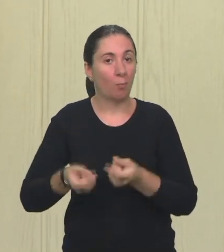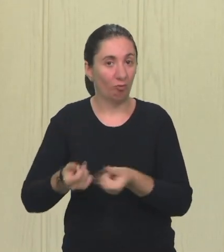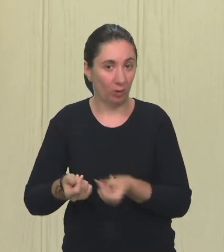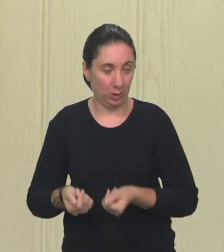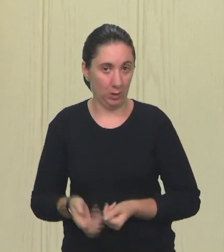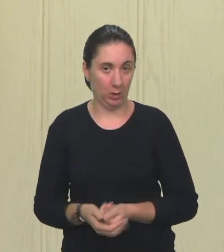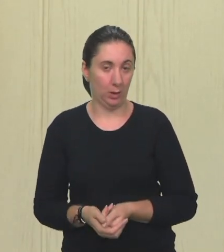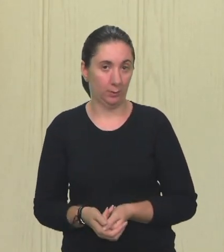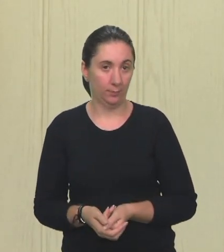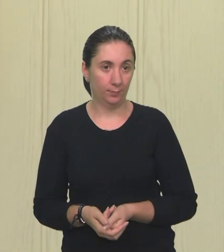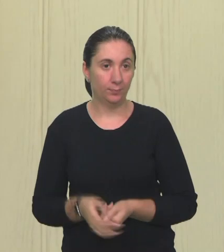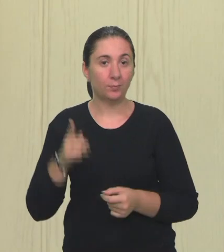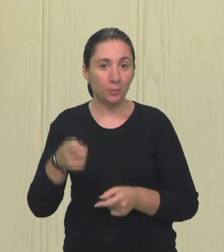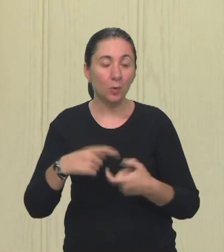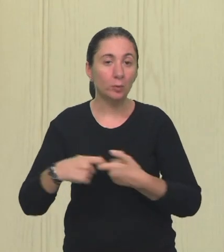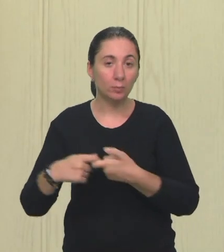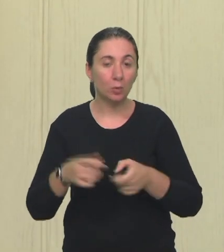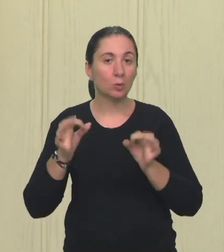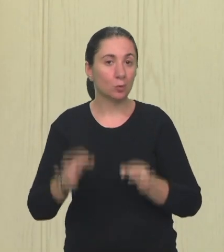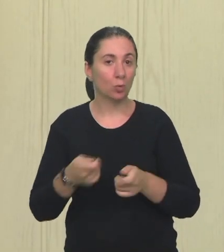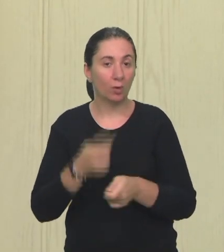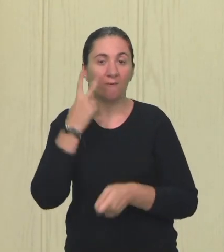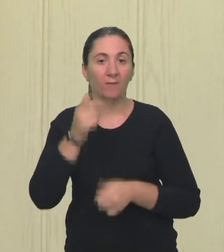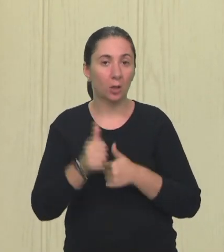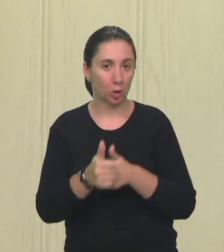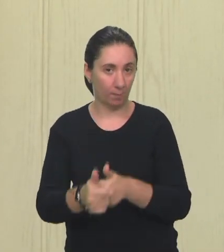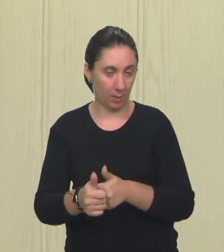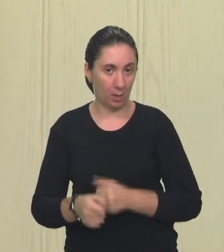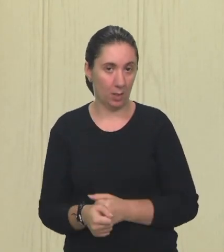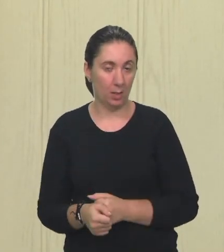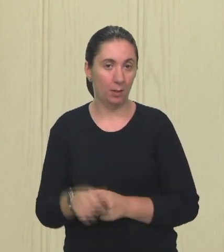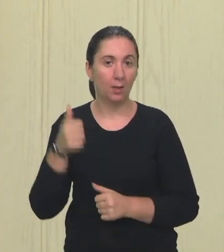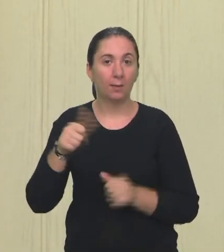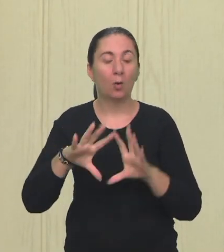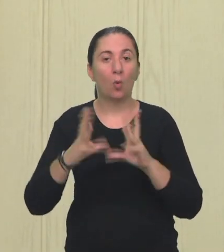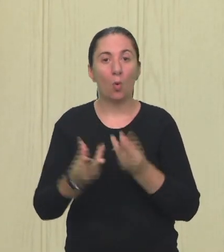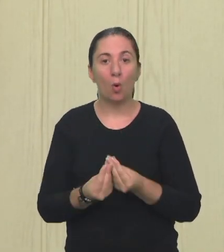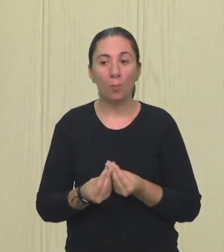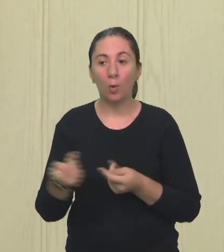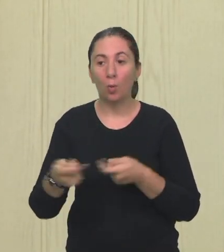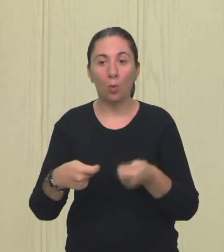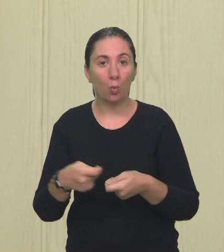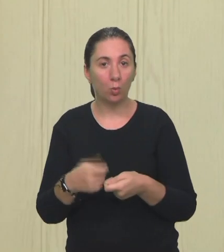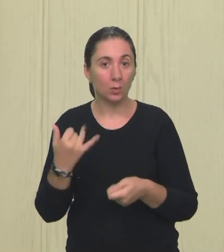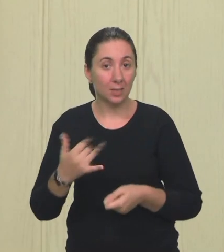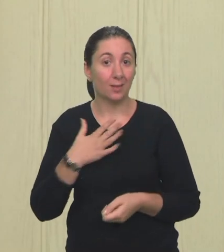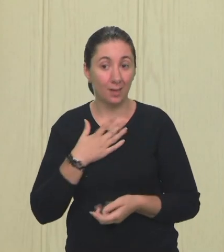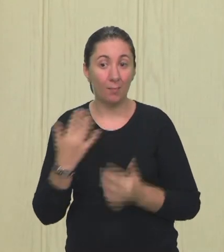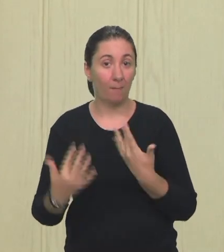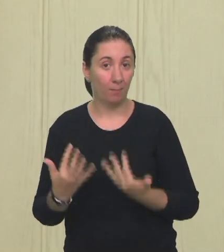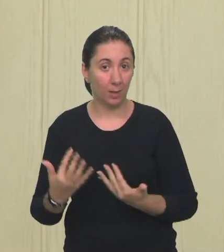samofinanciranja. Tu se nadovezuje socijalna usluga videće pratnje, ona je jedan oblik u kojem udruga evo sad ima